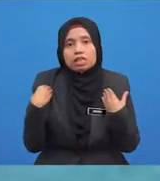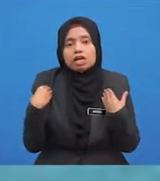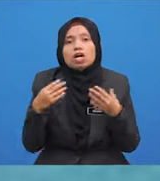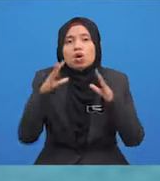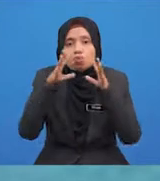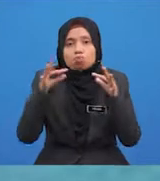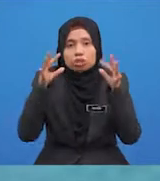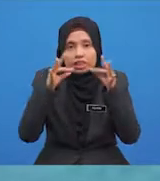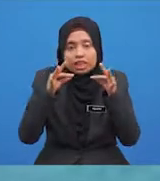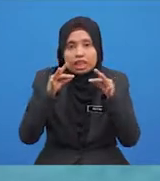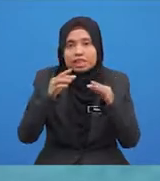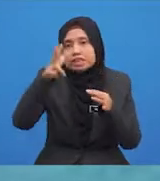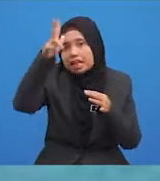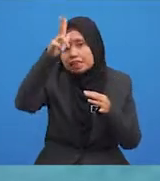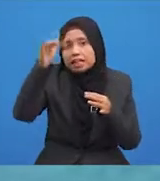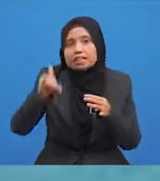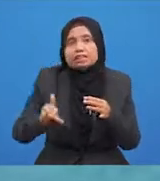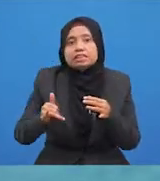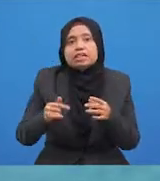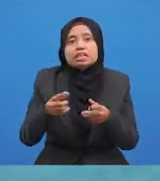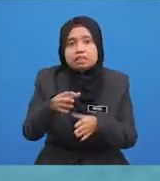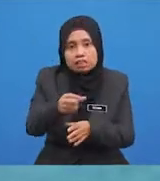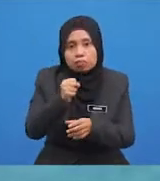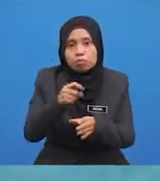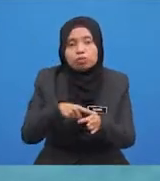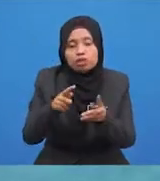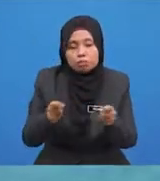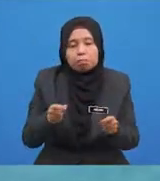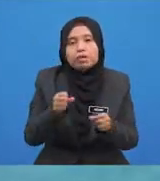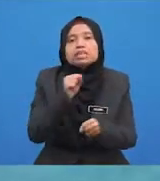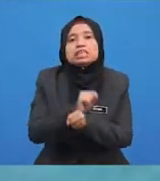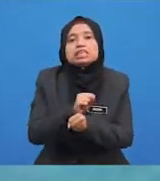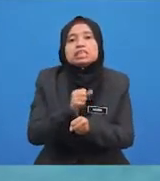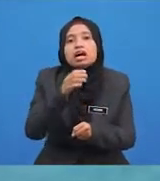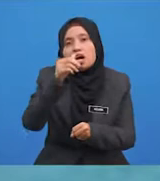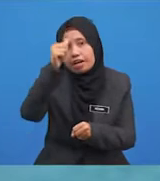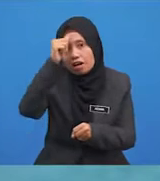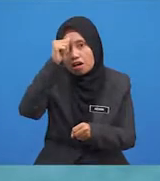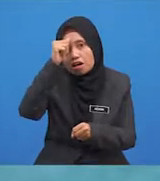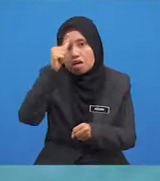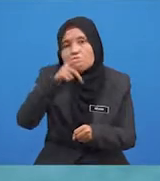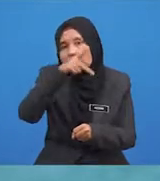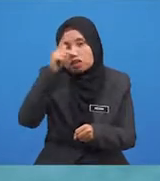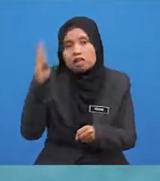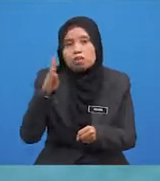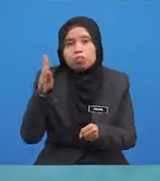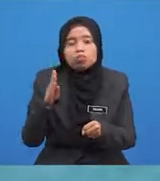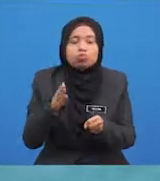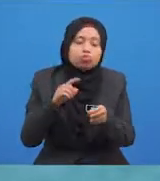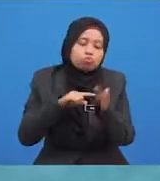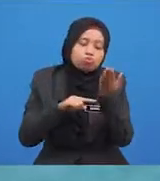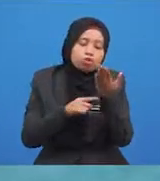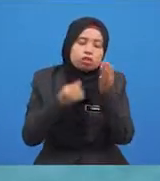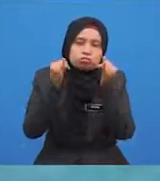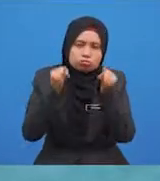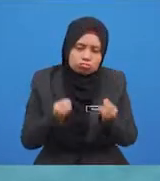kucing jantan yang dipungut di tempat kerja ayah. Kelabu pada mulanya kurus dan